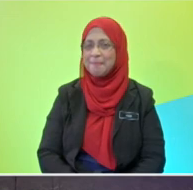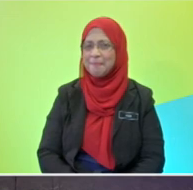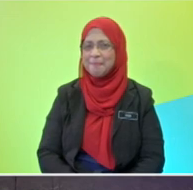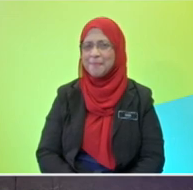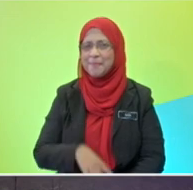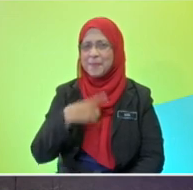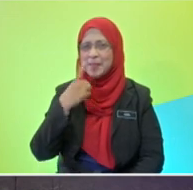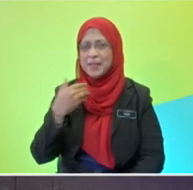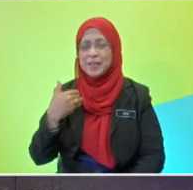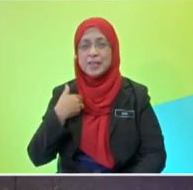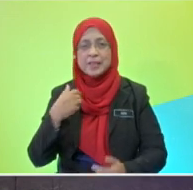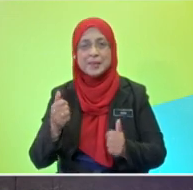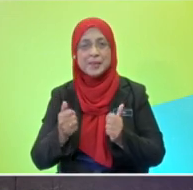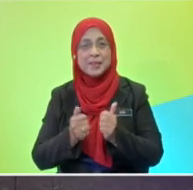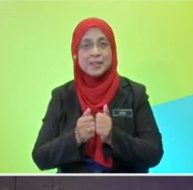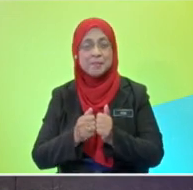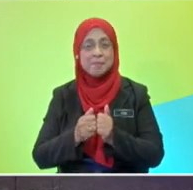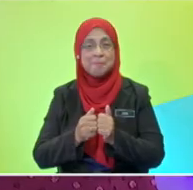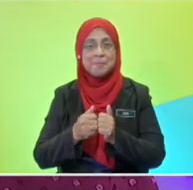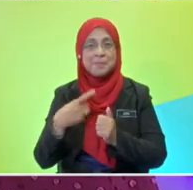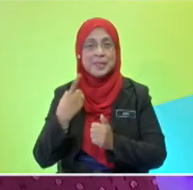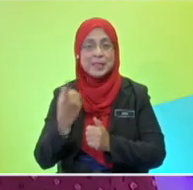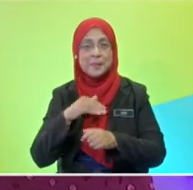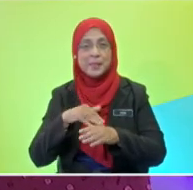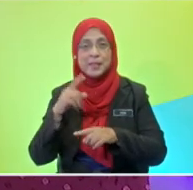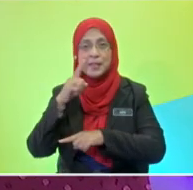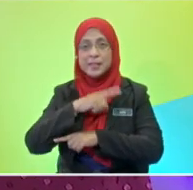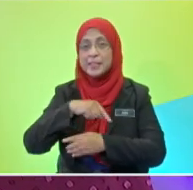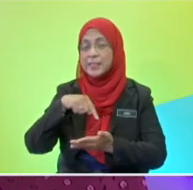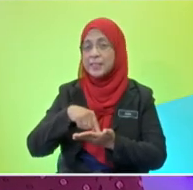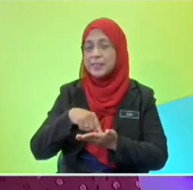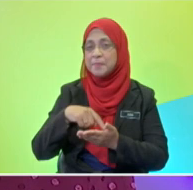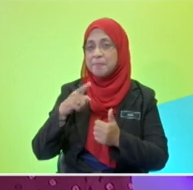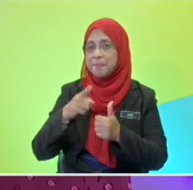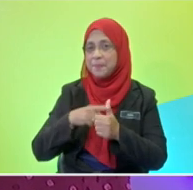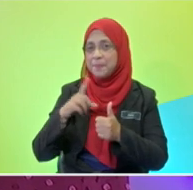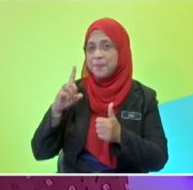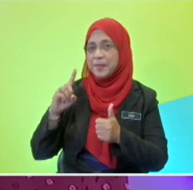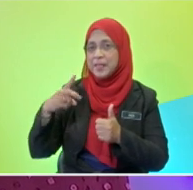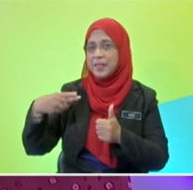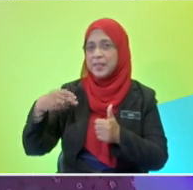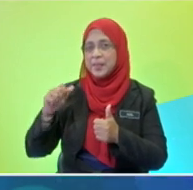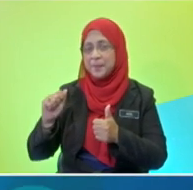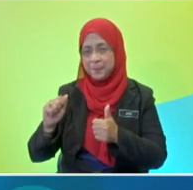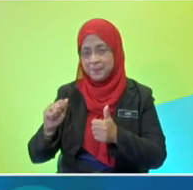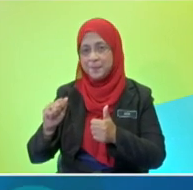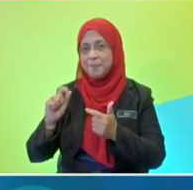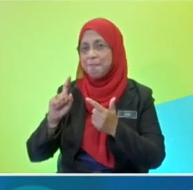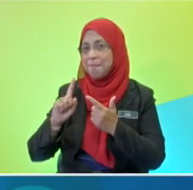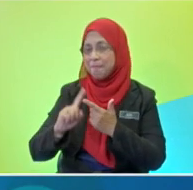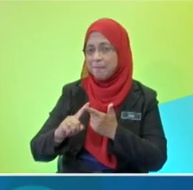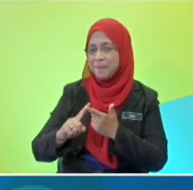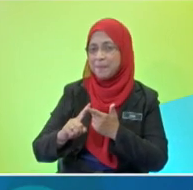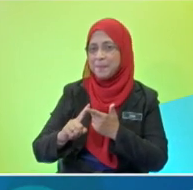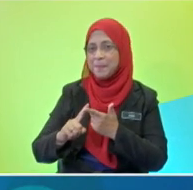adanya kita hari ini Oke baiklah saya Perkenalkan dia Malisa Humaira Escape Putra Jaya PES ini